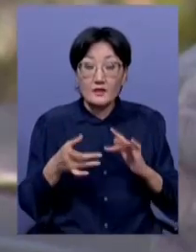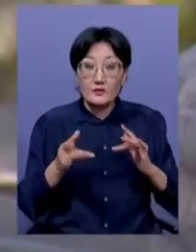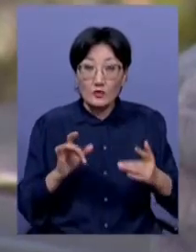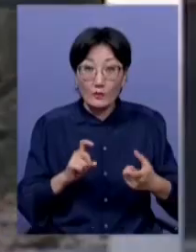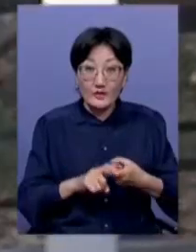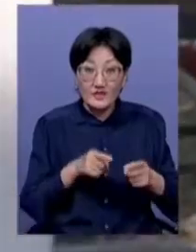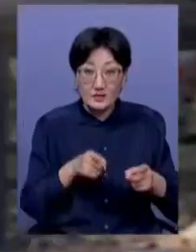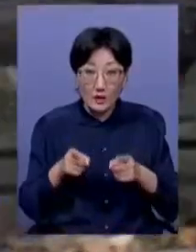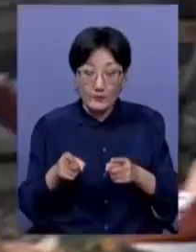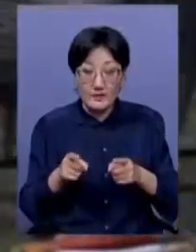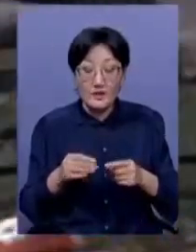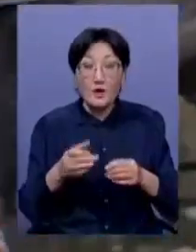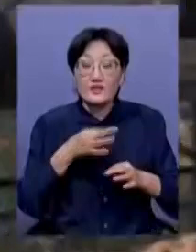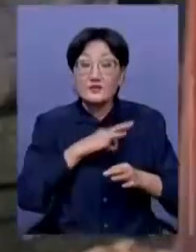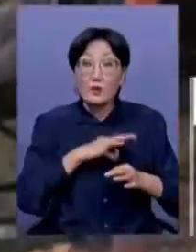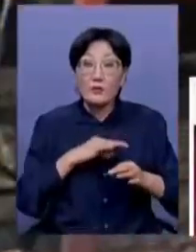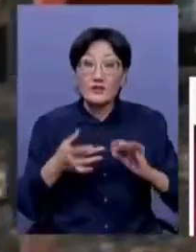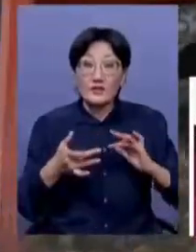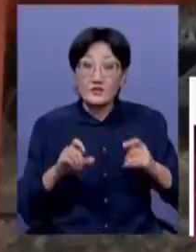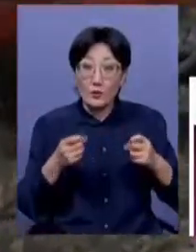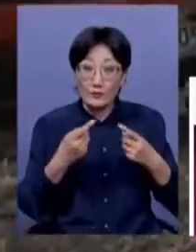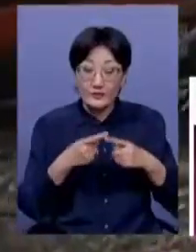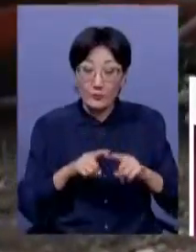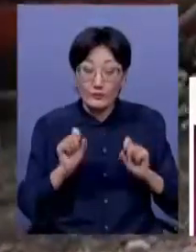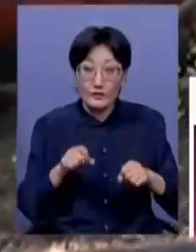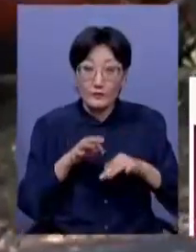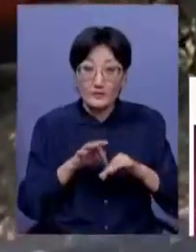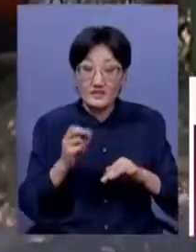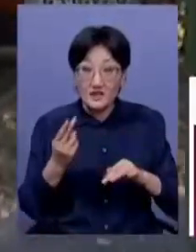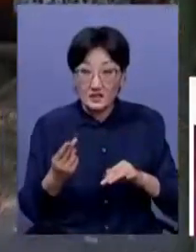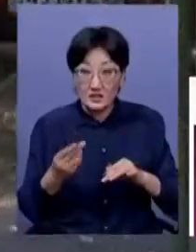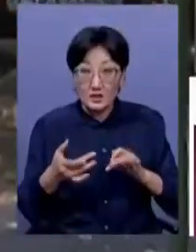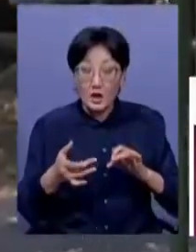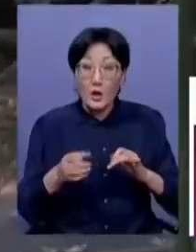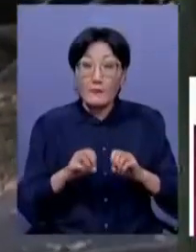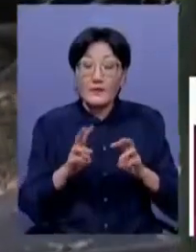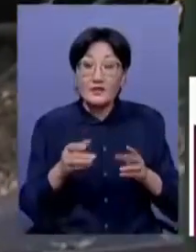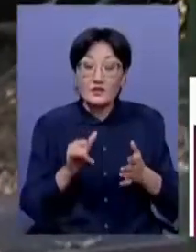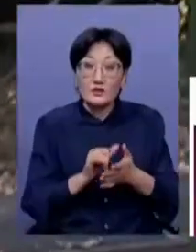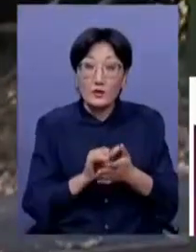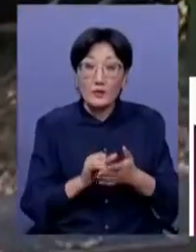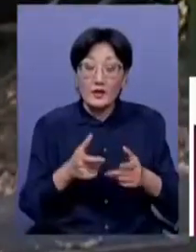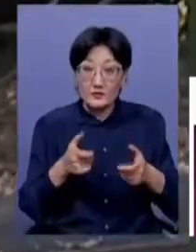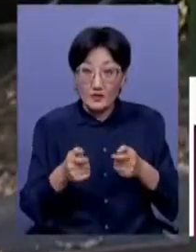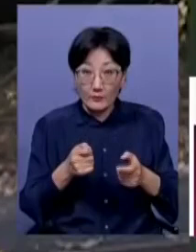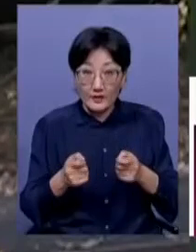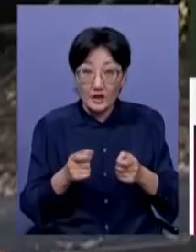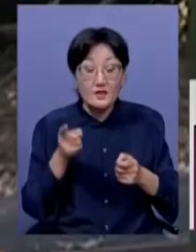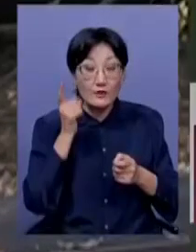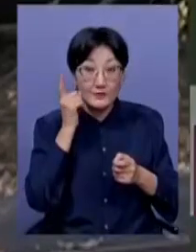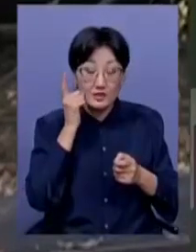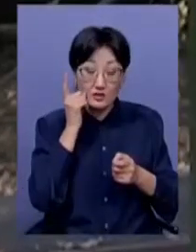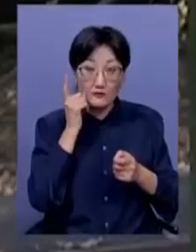это запугивание и травля с использованием цифровых технологий. Он может проходить в социальных сетях, в приложениях для обмена сообщениями, в мобильных